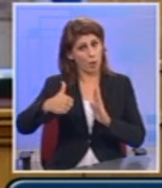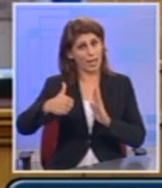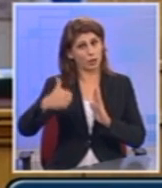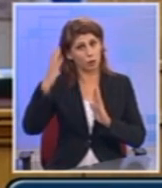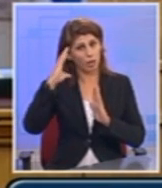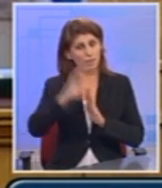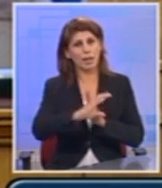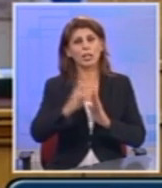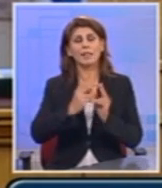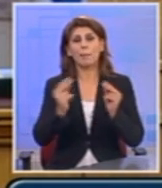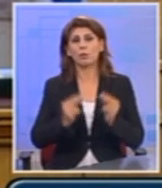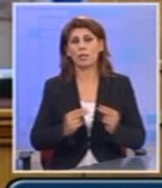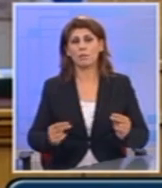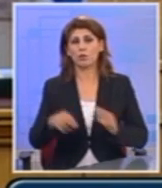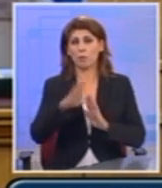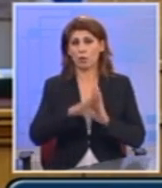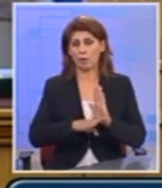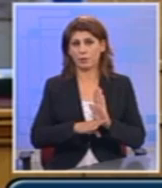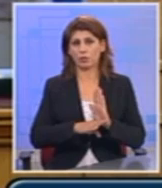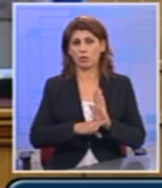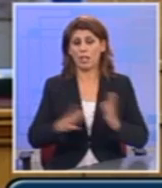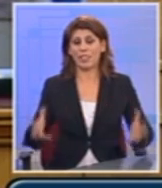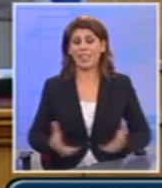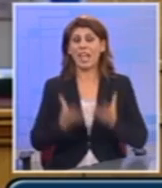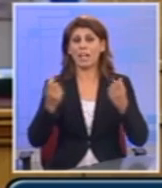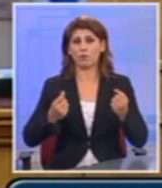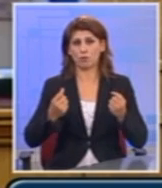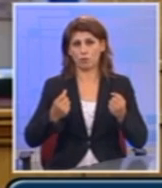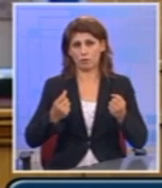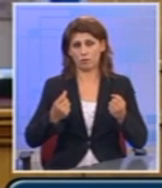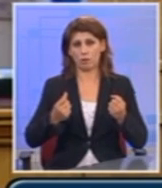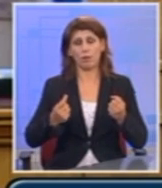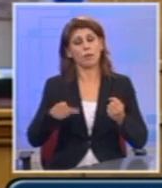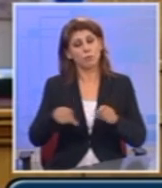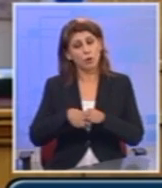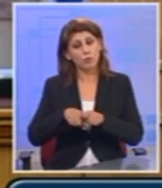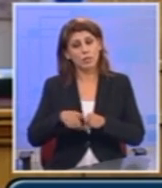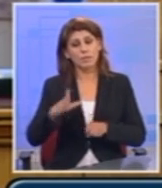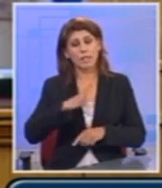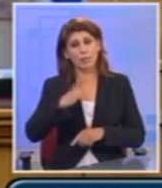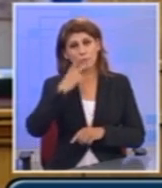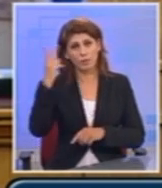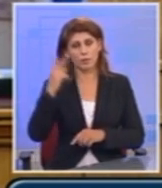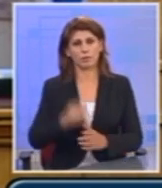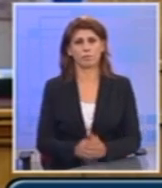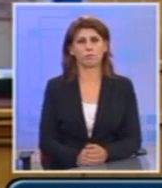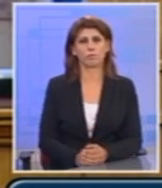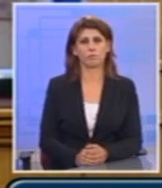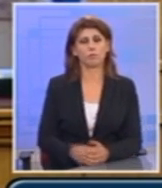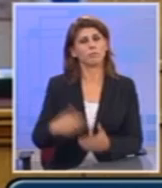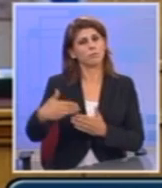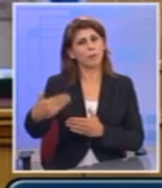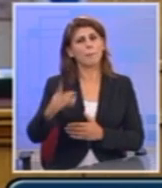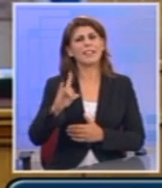για της επιπτώσεις του προς του προγράμματος διάσωσης για τα ανθρώπινα δικαιώματα ο ηρακλής αργότερα